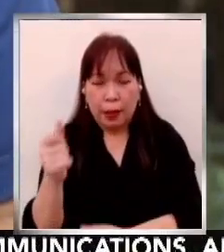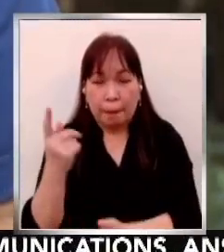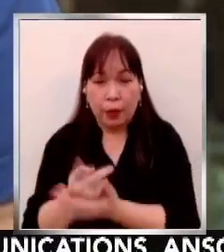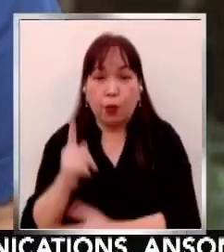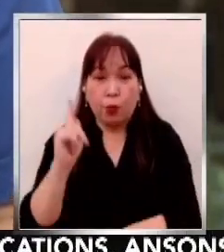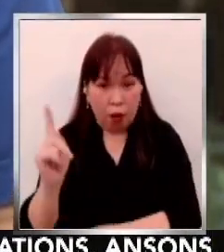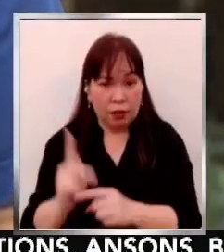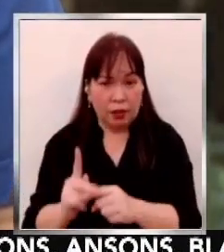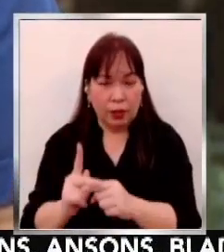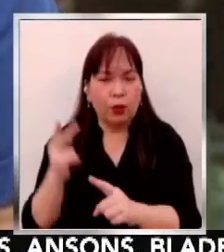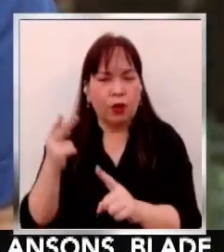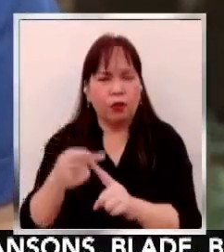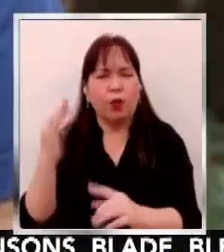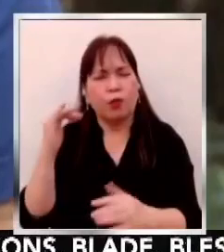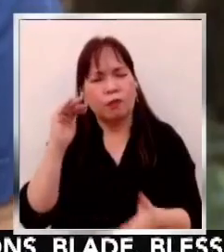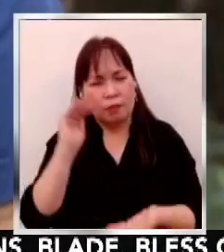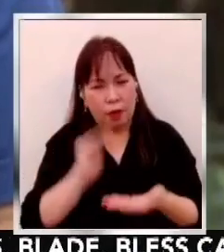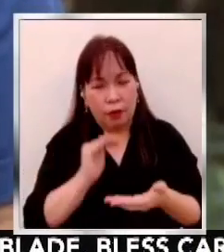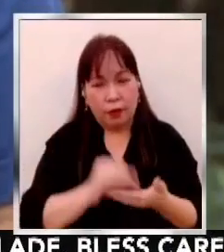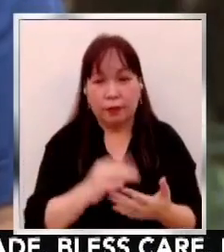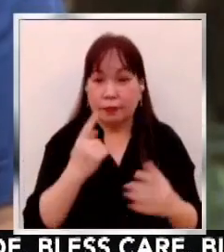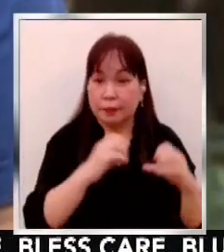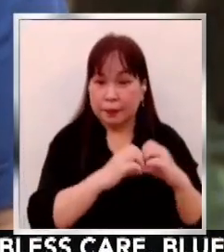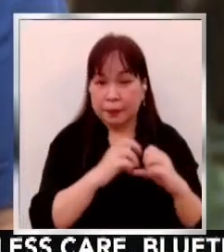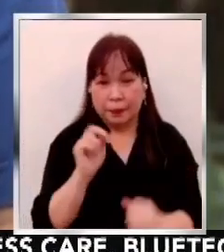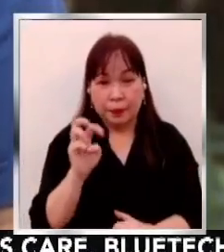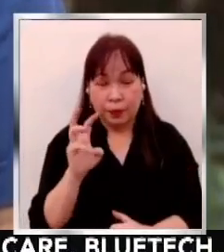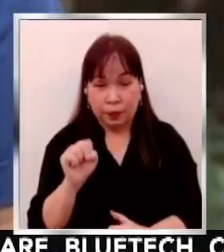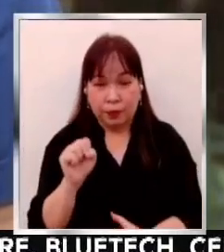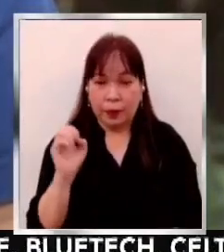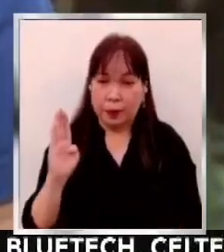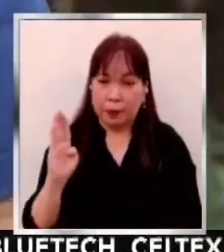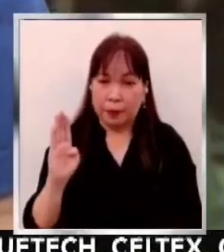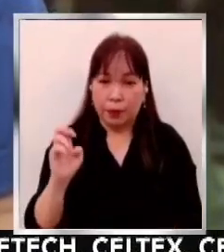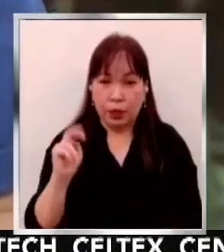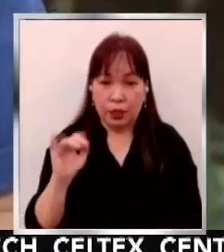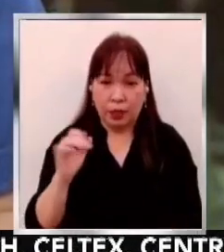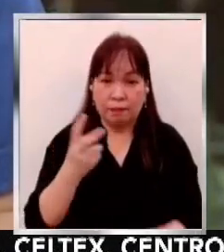Para sa GMA Integrated News, Bernadette Reyes, Nakatutok, 24 Oras.